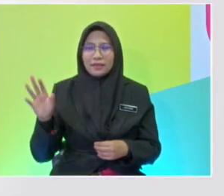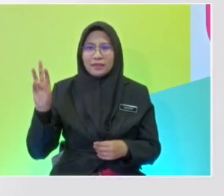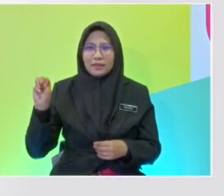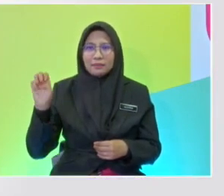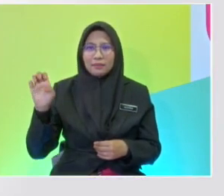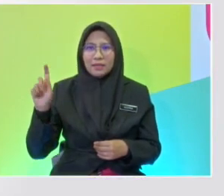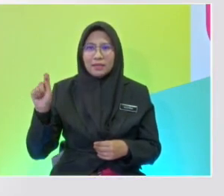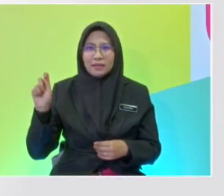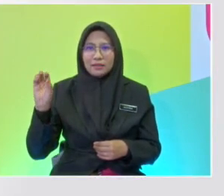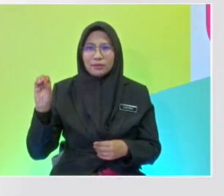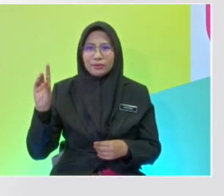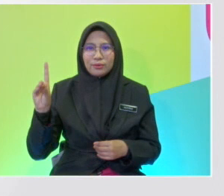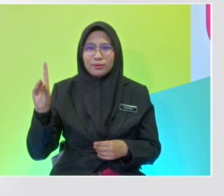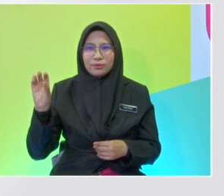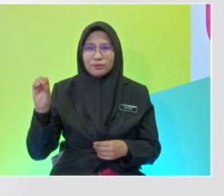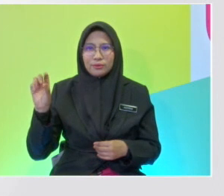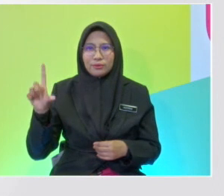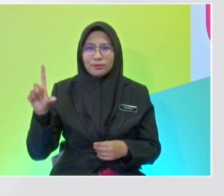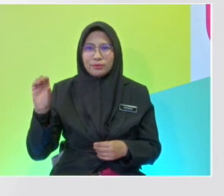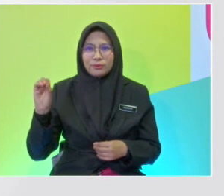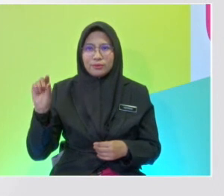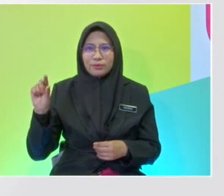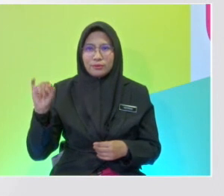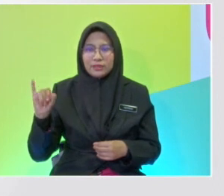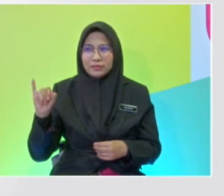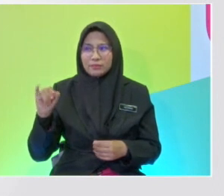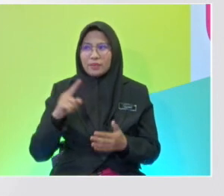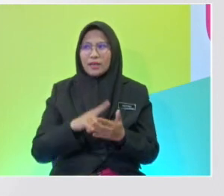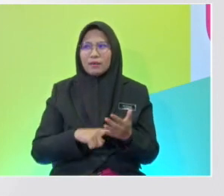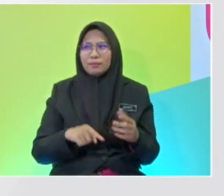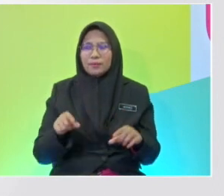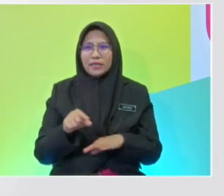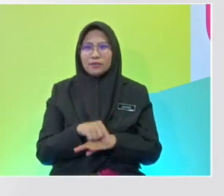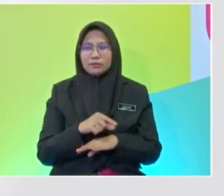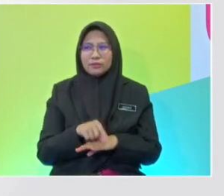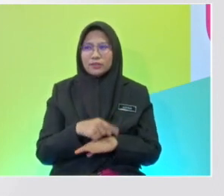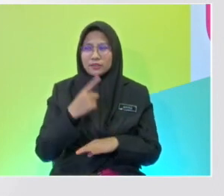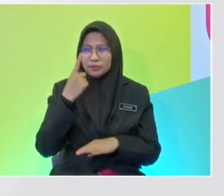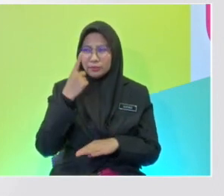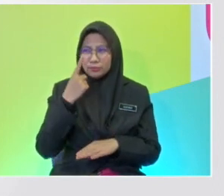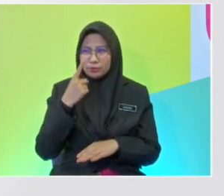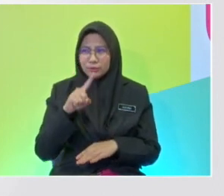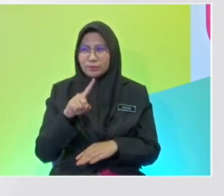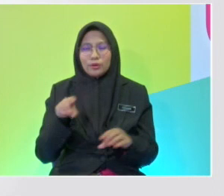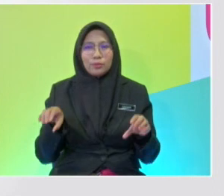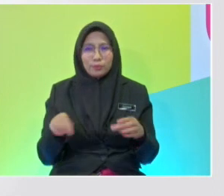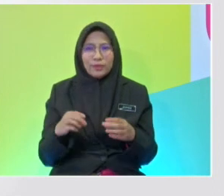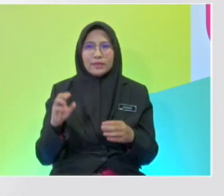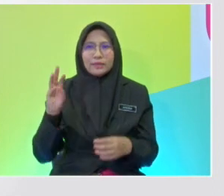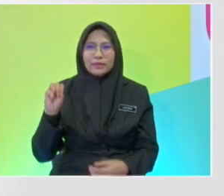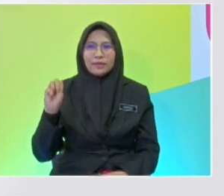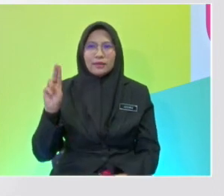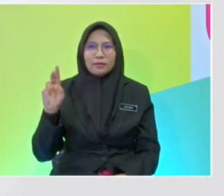metodologi apa yang digunakan dalam menghasilkan produk multimedia tuh kontrak dia ya